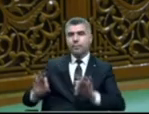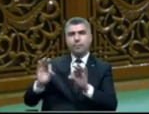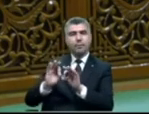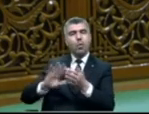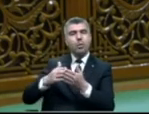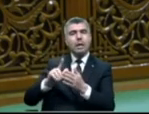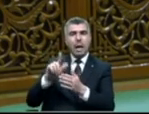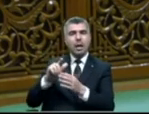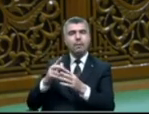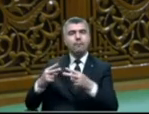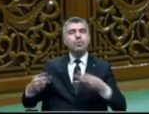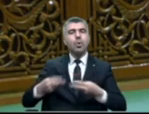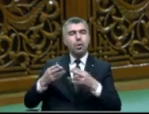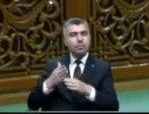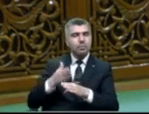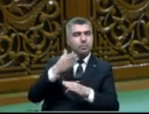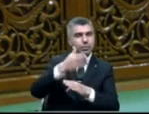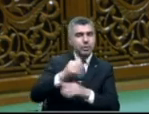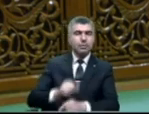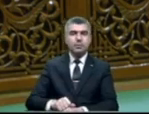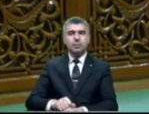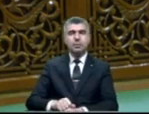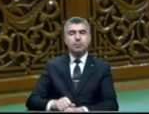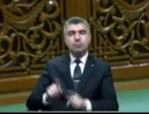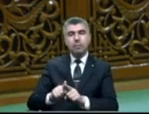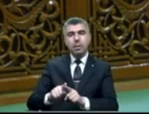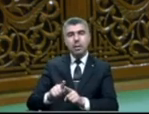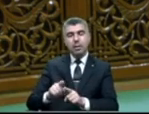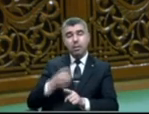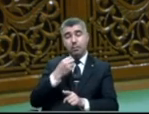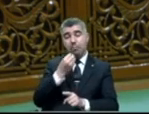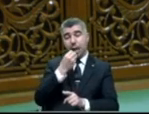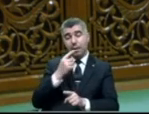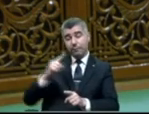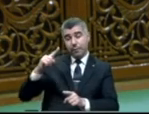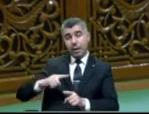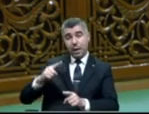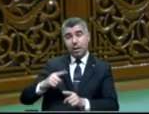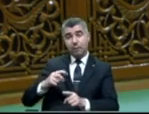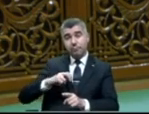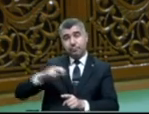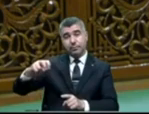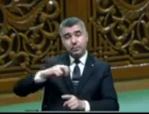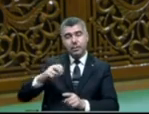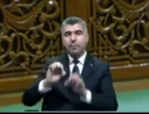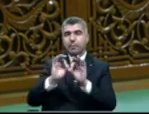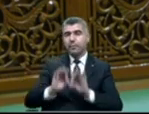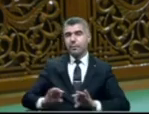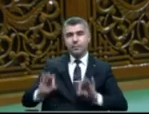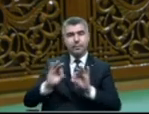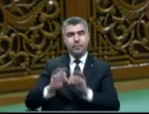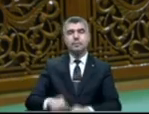في السوق، لان دابا الانسان كاين اللي كيجيب الماكله بالنهار ما بقاش باش يمشي يشري هذاك. والثاني